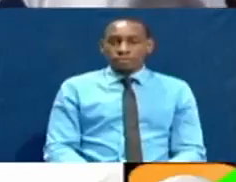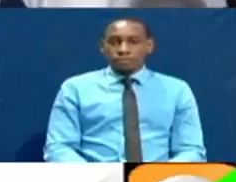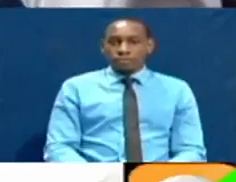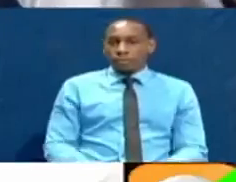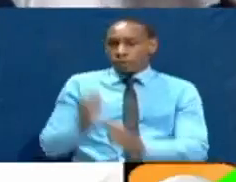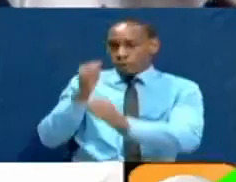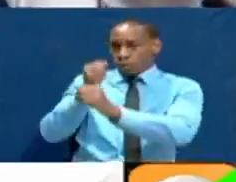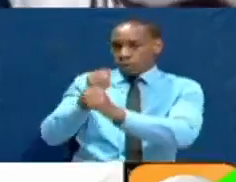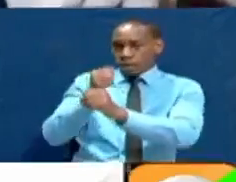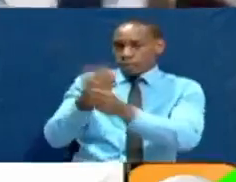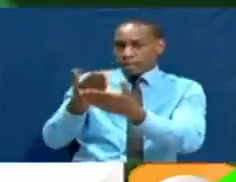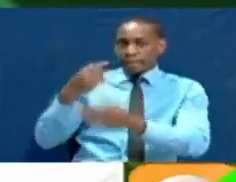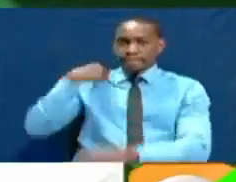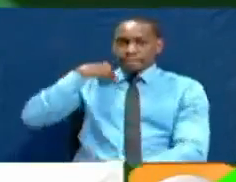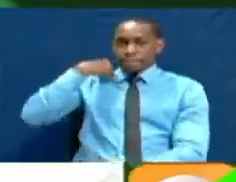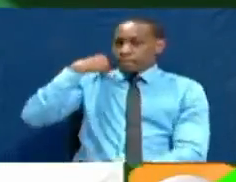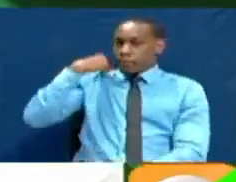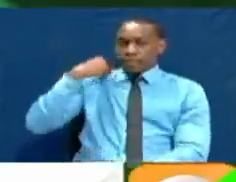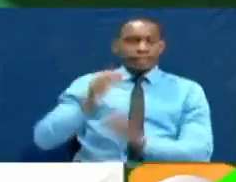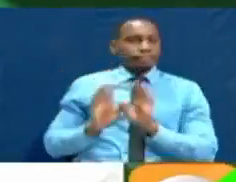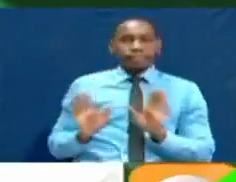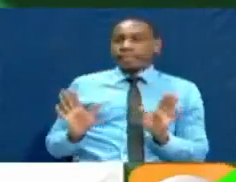Hii ni kazi tunafanya kama volunteership.